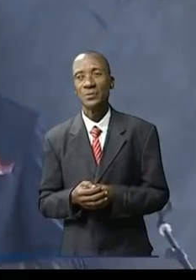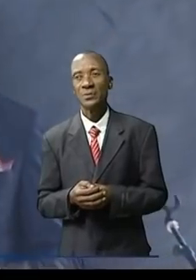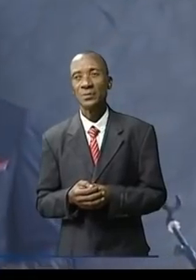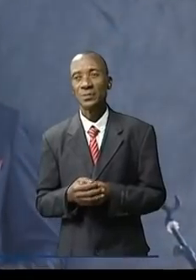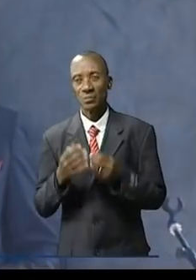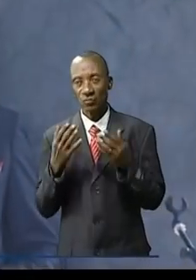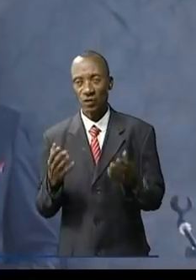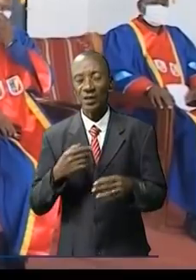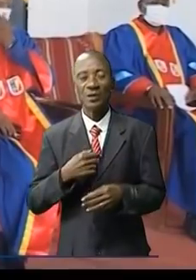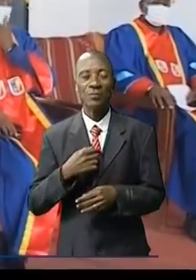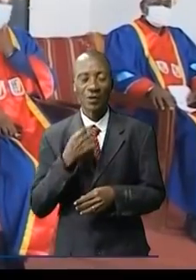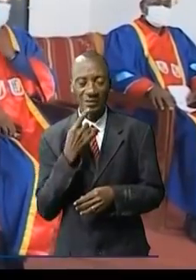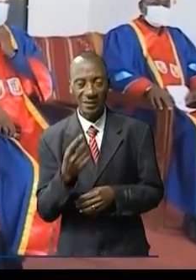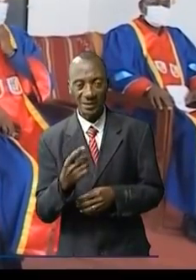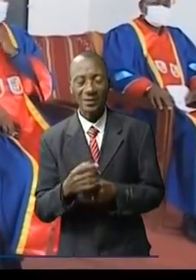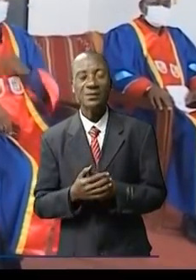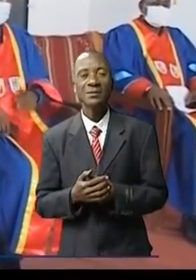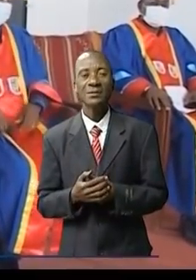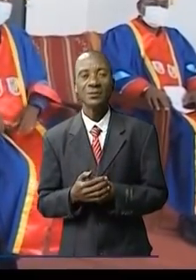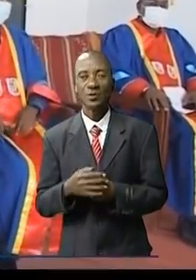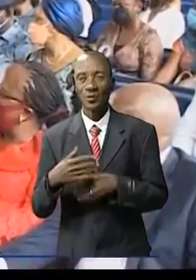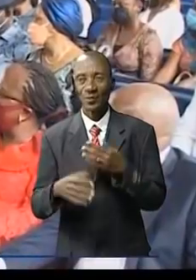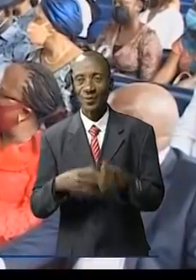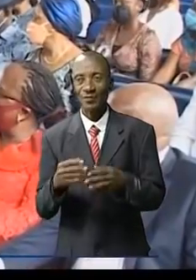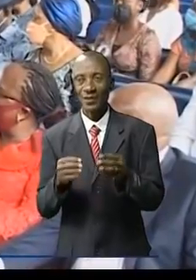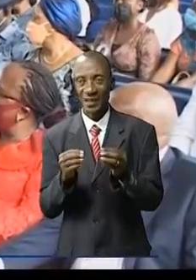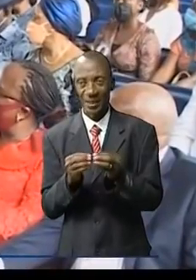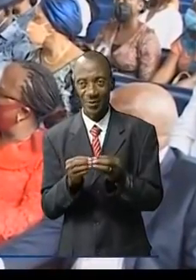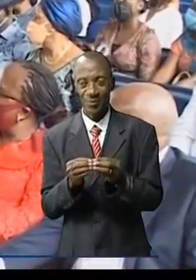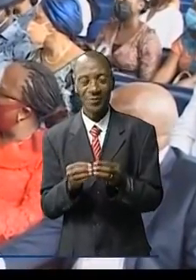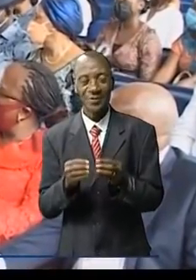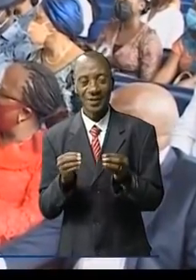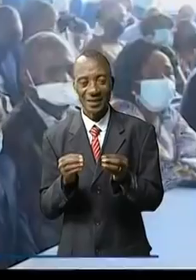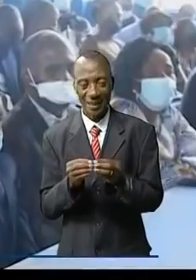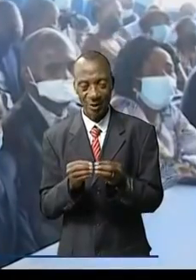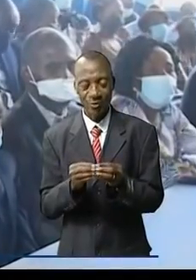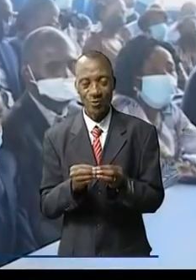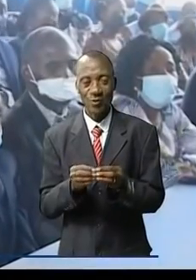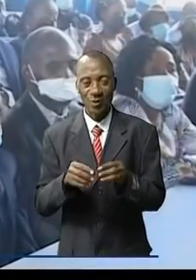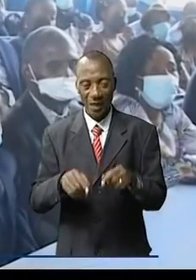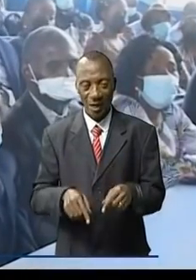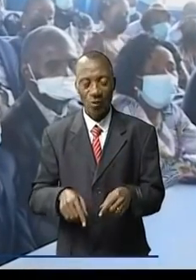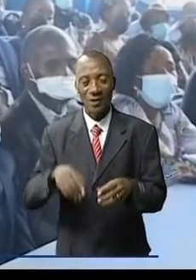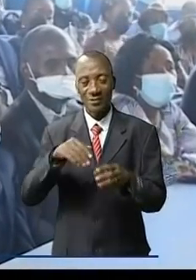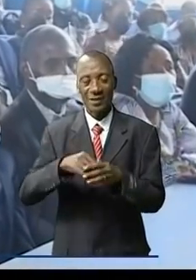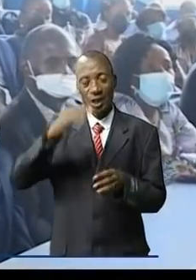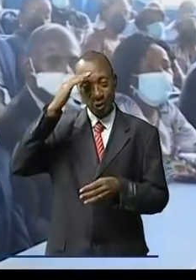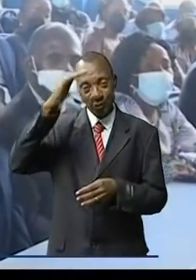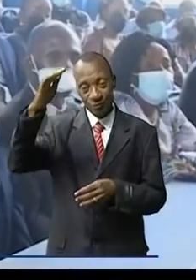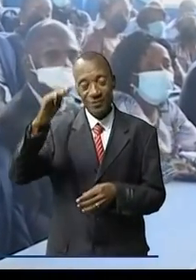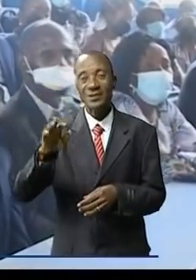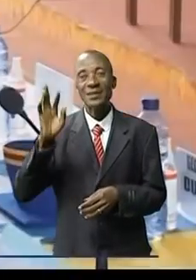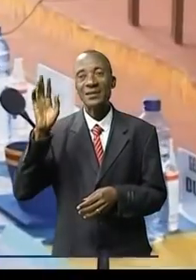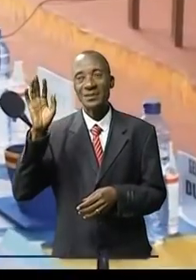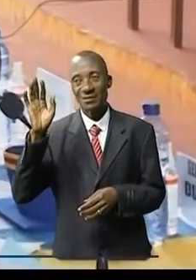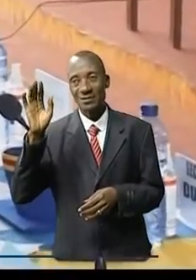succès thérapeutique faible dont plusieurs facteurs incriminés ont été identifiés, notamment l'indisponibilité des nouvelles alternatives